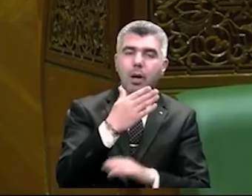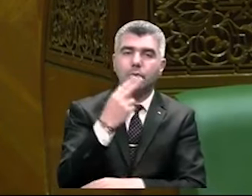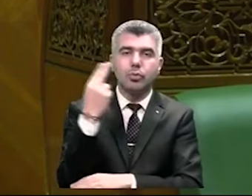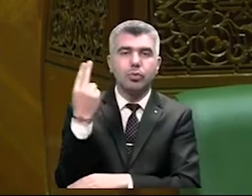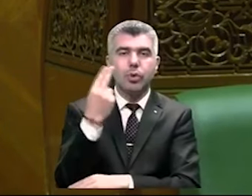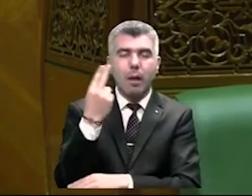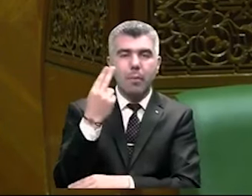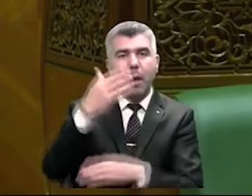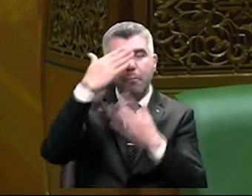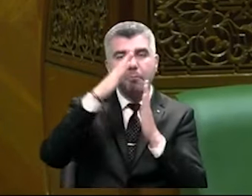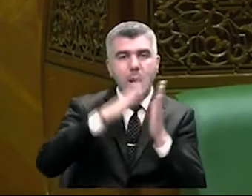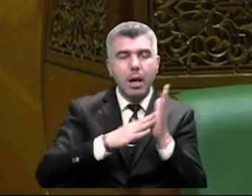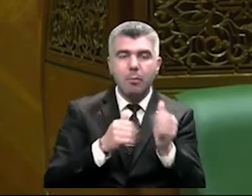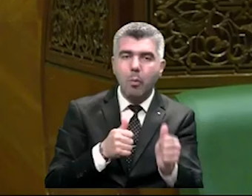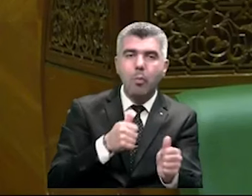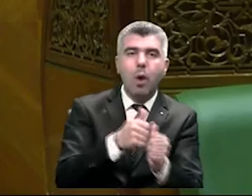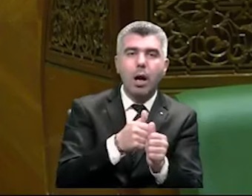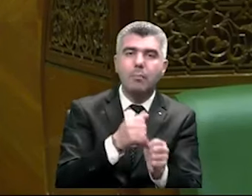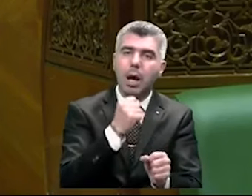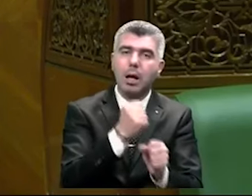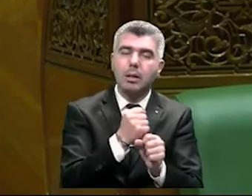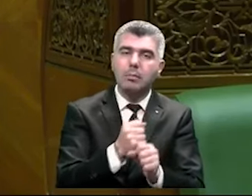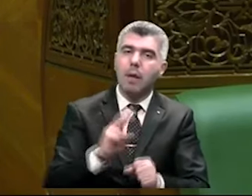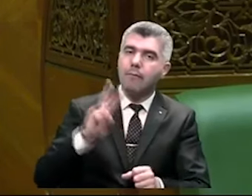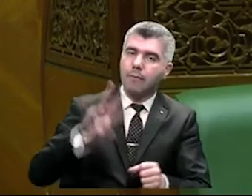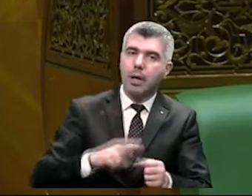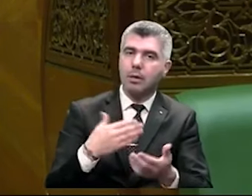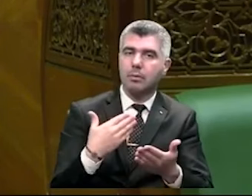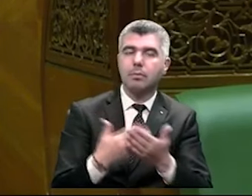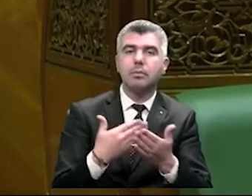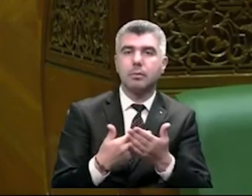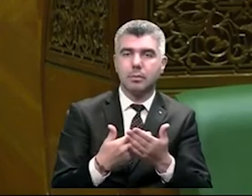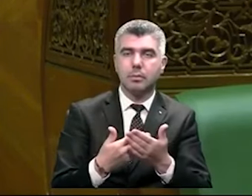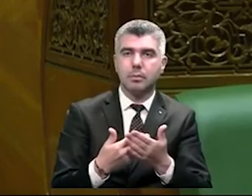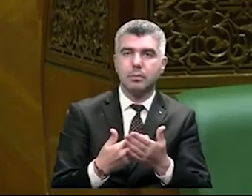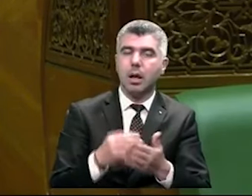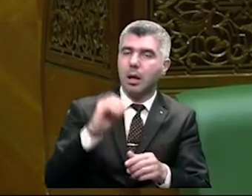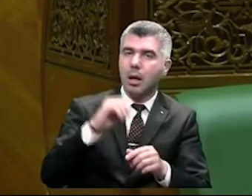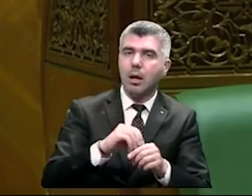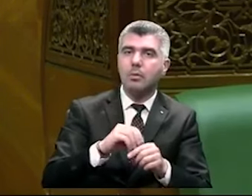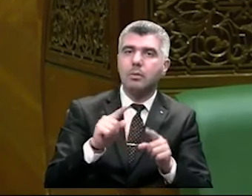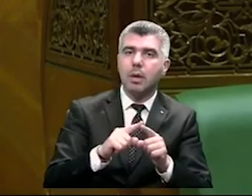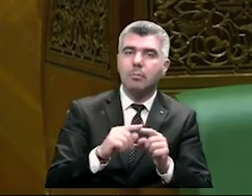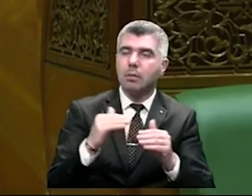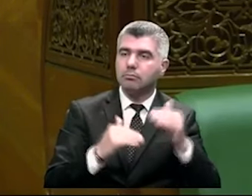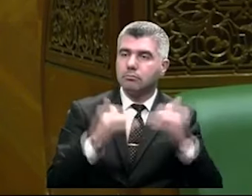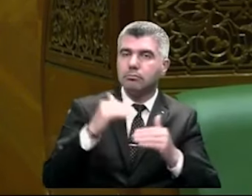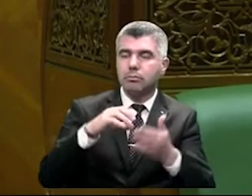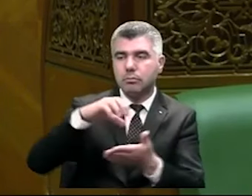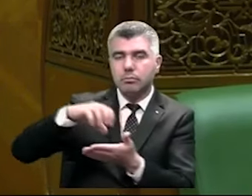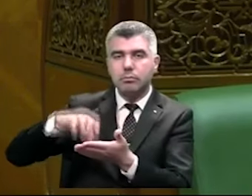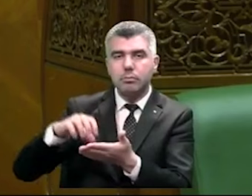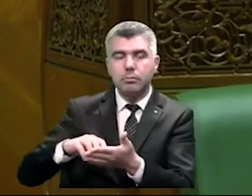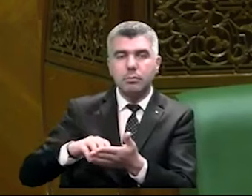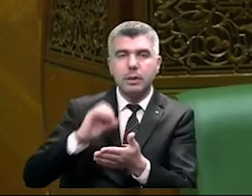المغربيه من مواكبه سوق الشغل فعلا وقولا كما نطمح فيكم ان تراعوا بقوه العداله المجاليه في هذا الموضوع بما فيها